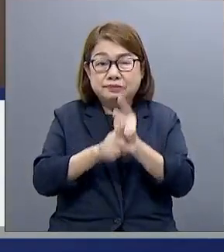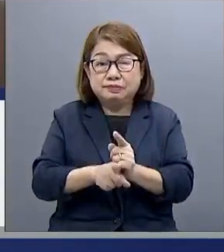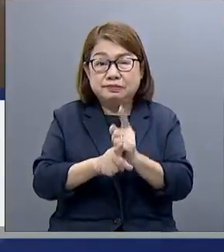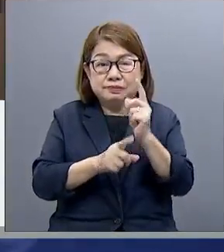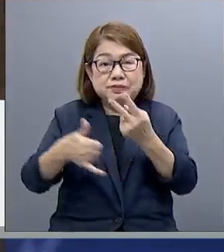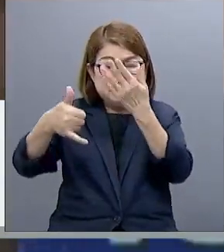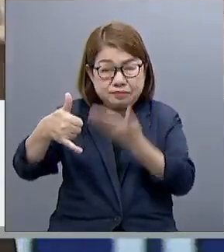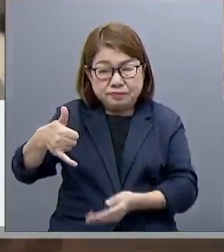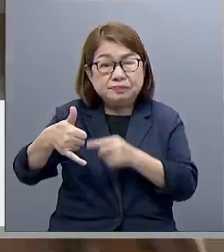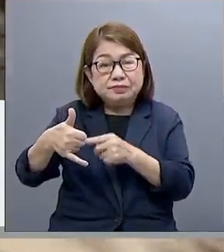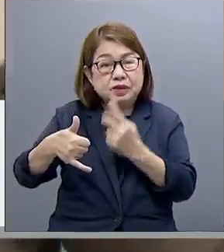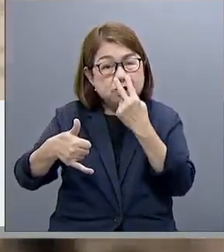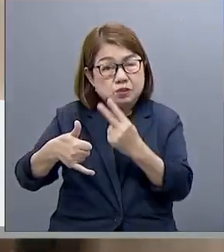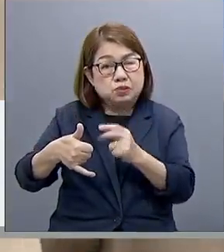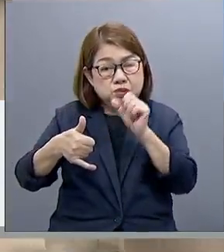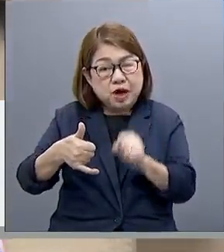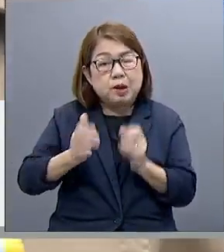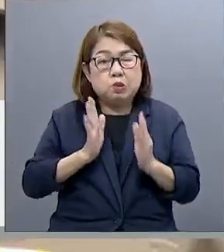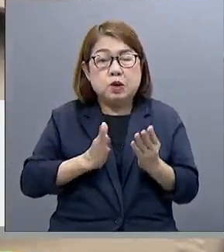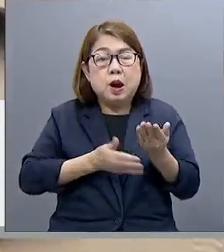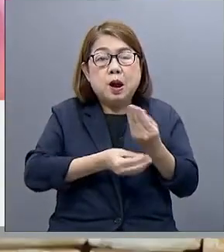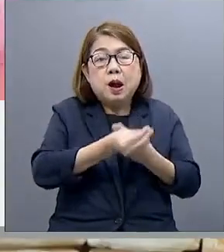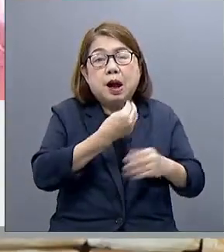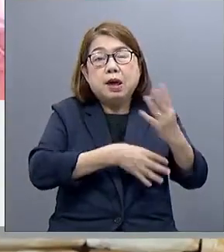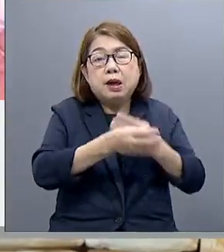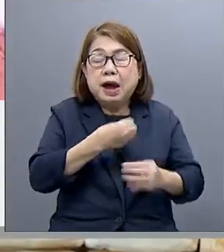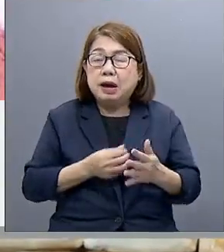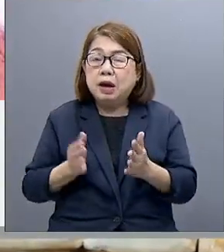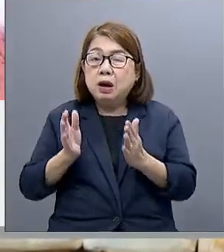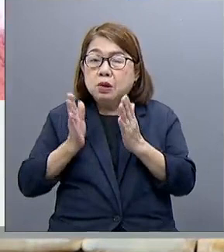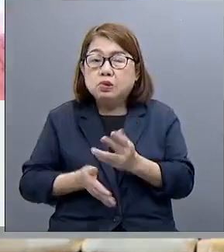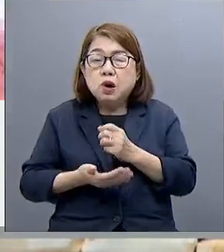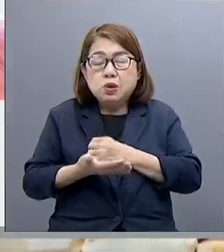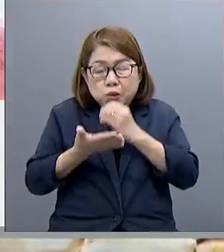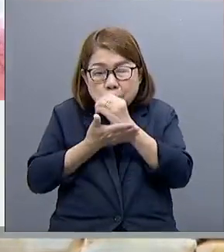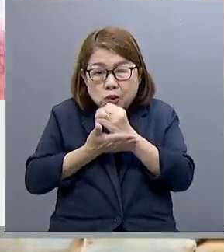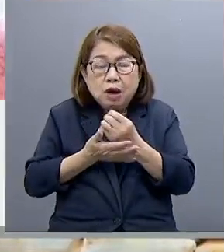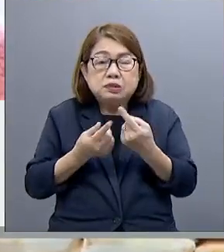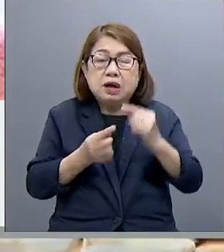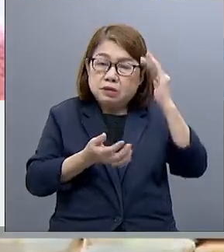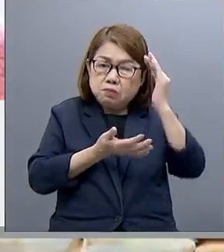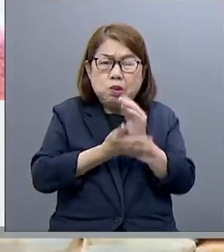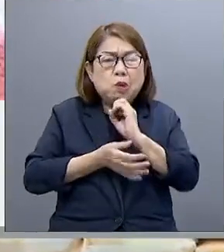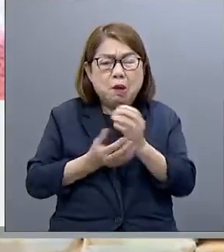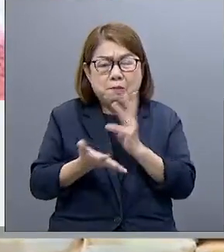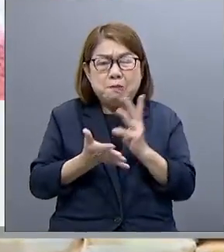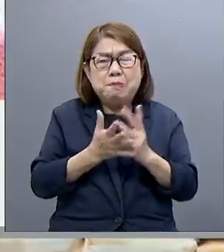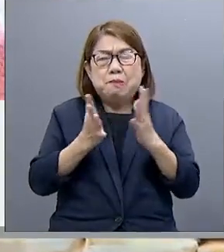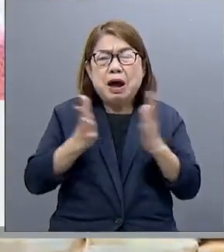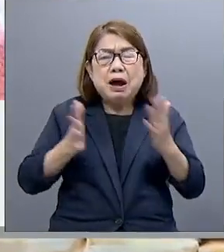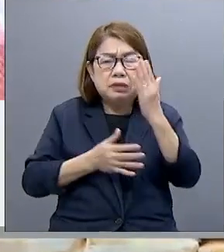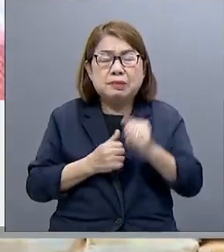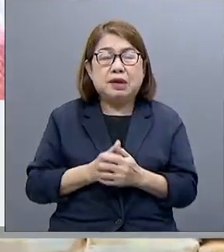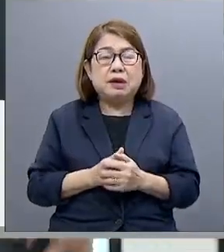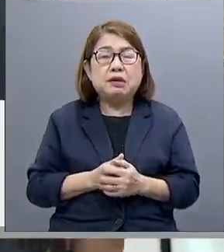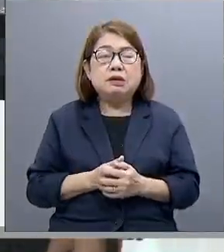วัดว่าใครเป็นผู้ค้าแต่ตำรวจบางนายก็มองว่าการกำหนดเกณฑ์จำนวนนี้มากไปหรือไม่แต่ก็ไม่มีการ